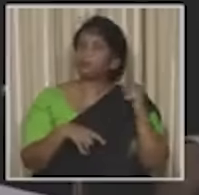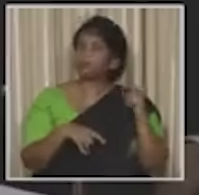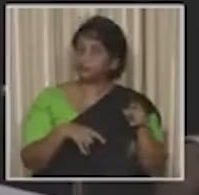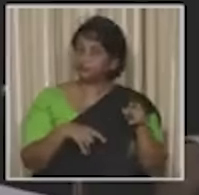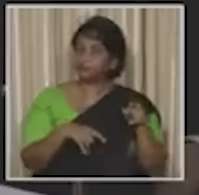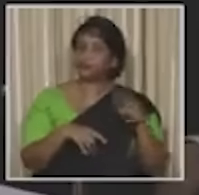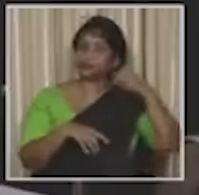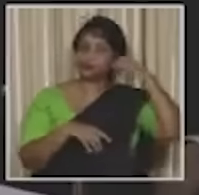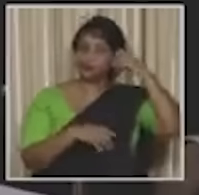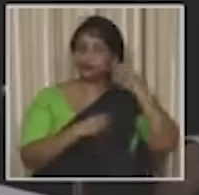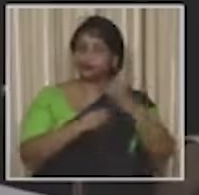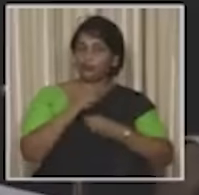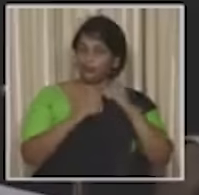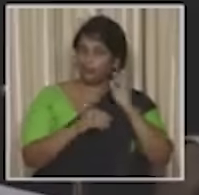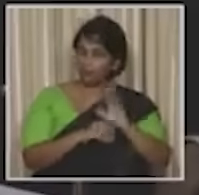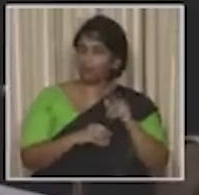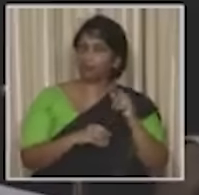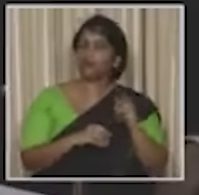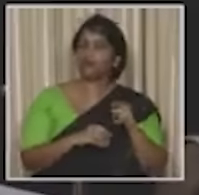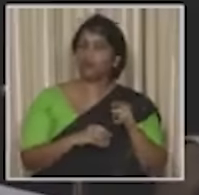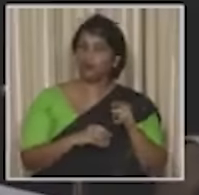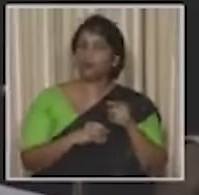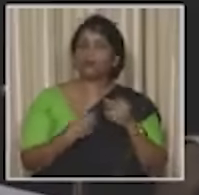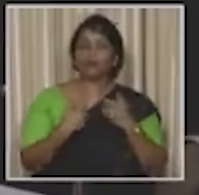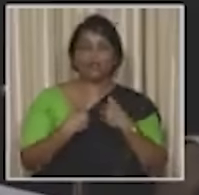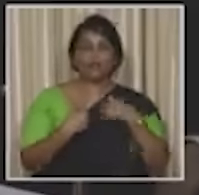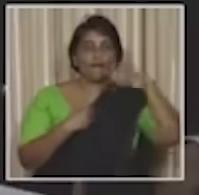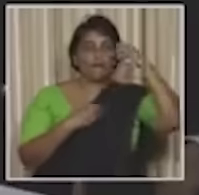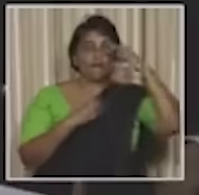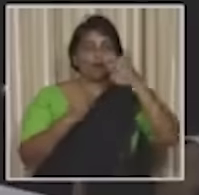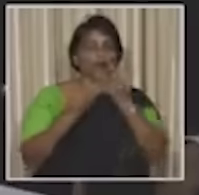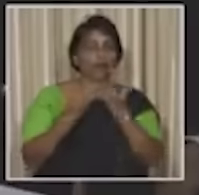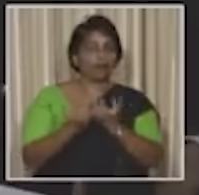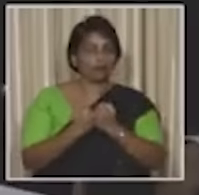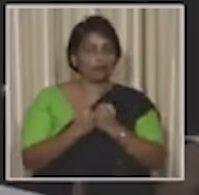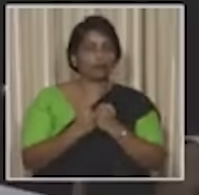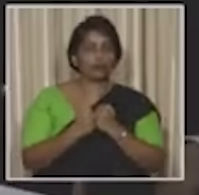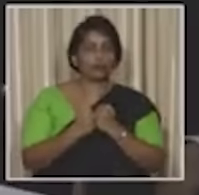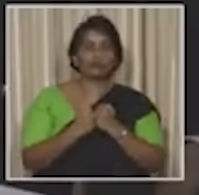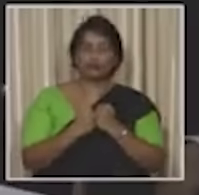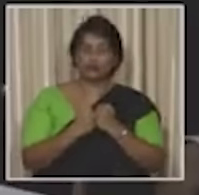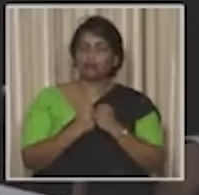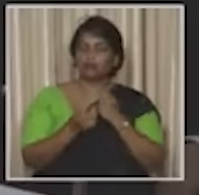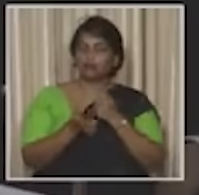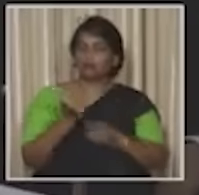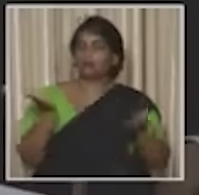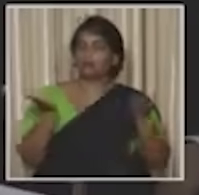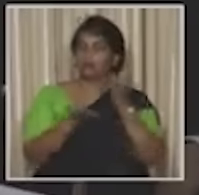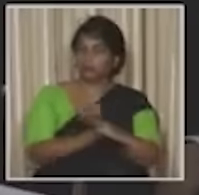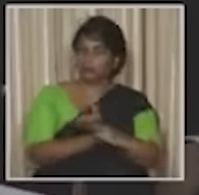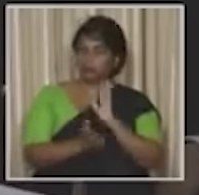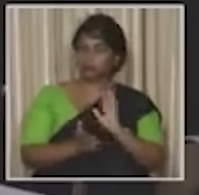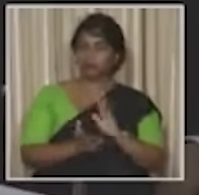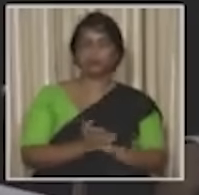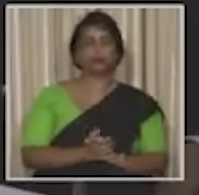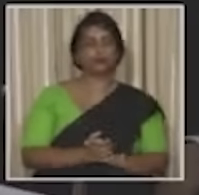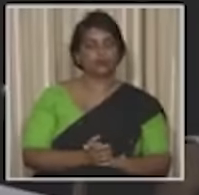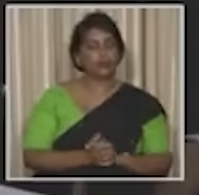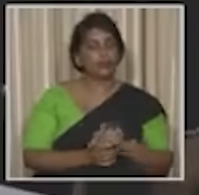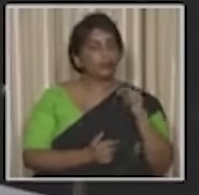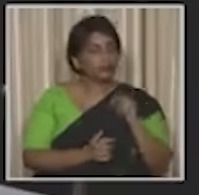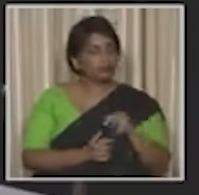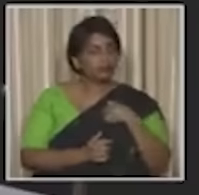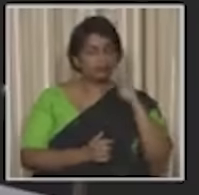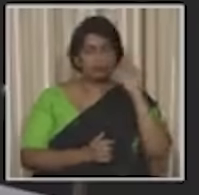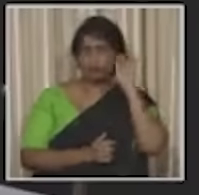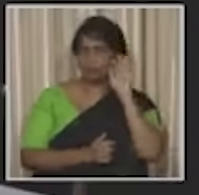egolo viduliya nispadne kerala. අපිට විදුලිය ලබා ගැනීම සඳහා අපි power purchasing agreement එකක් sign කරන්න ඕන. දැන් මම